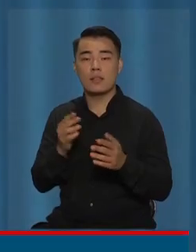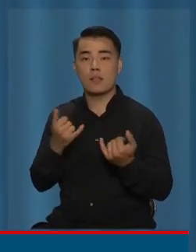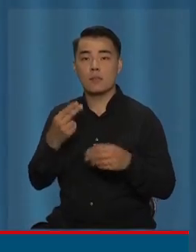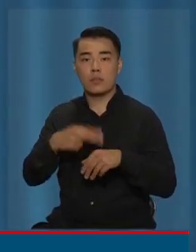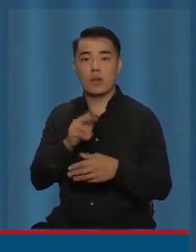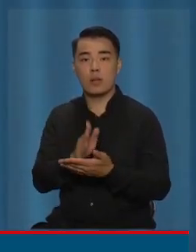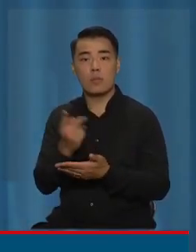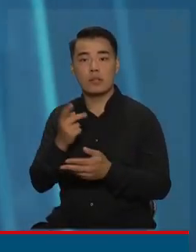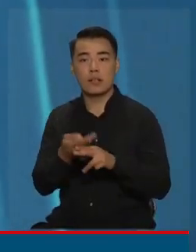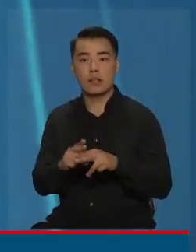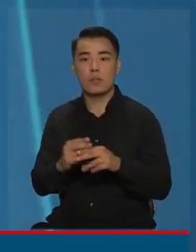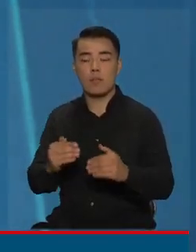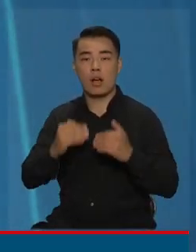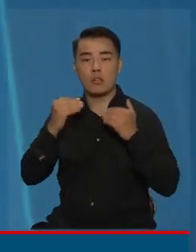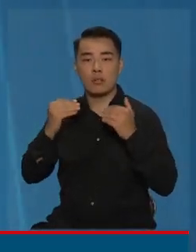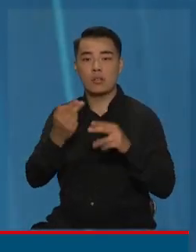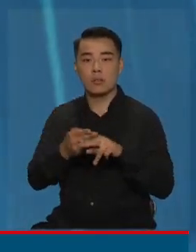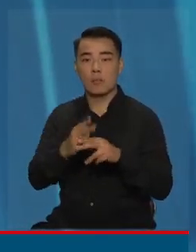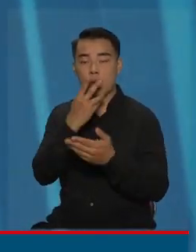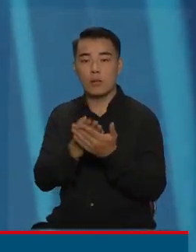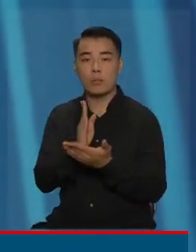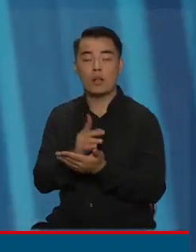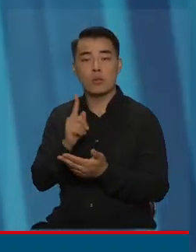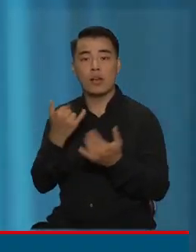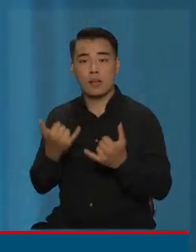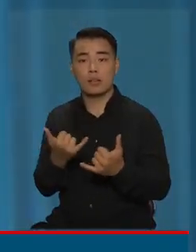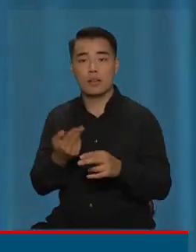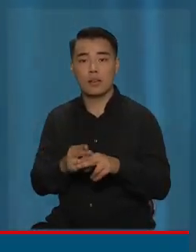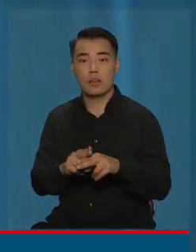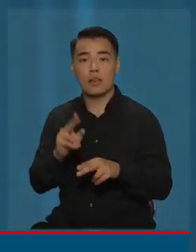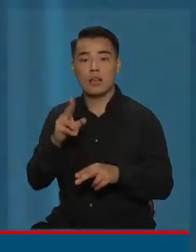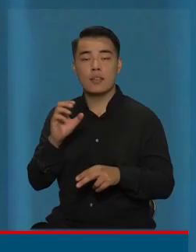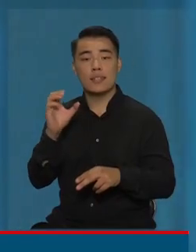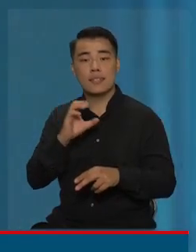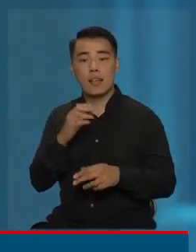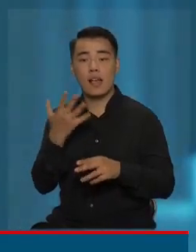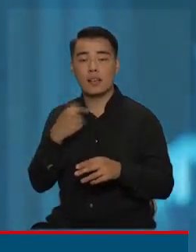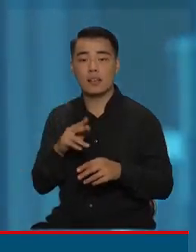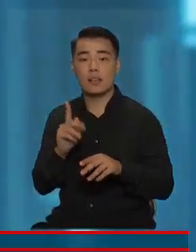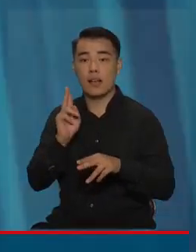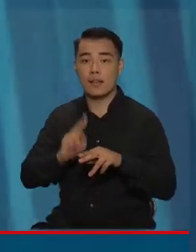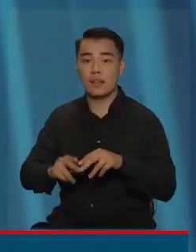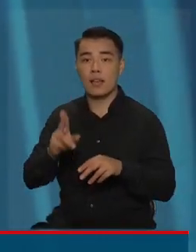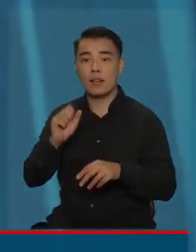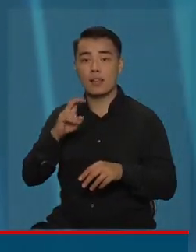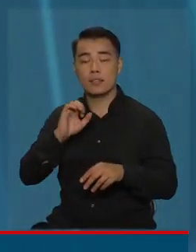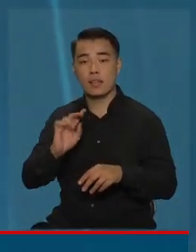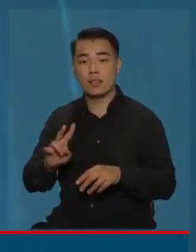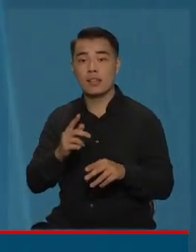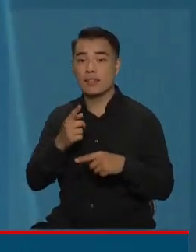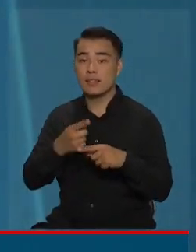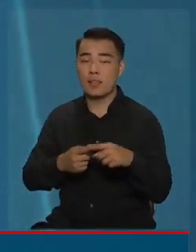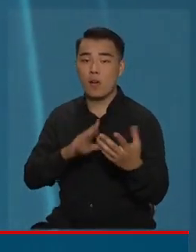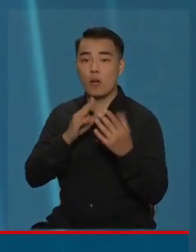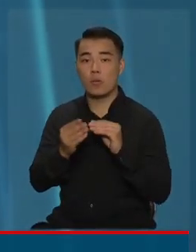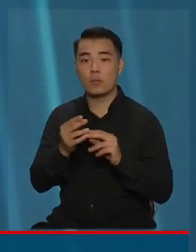себебі үлкен дейірмендерге тоқтауға болмайды. Бірақ біз қазір осы қыркүйектің аяғында, енді қазанның ортасына дейін бір